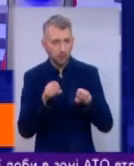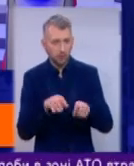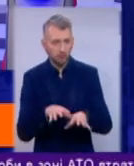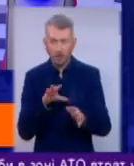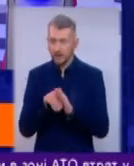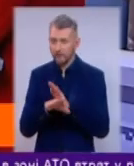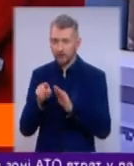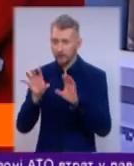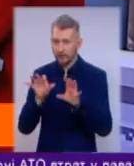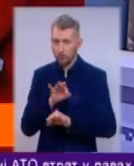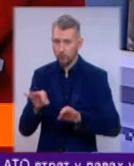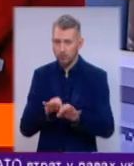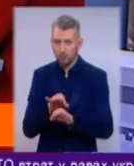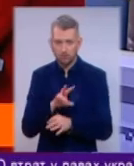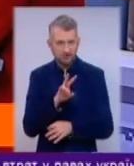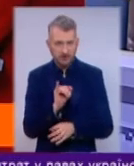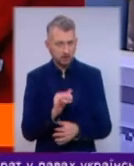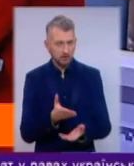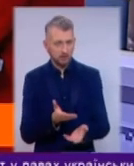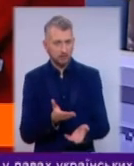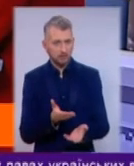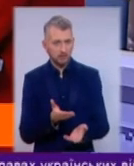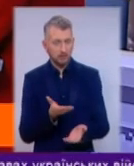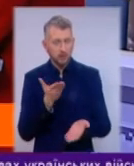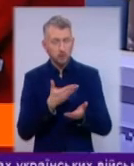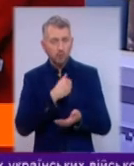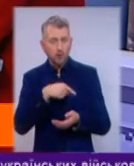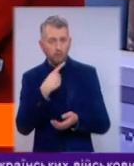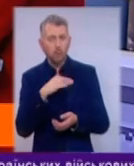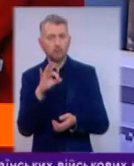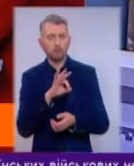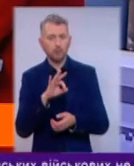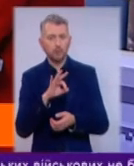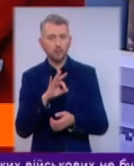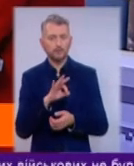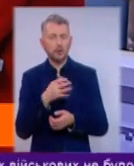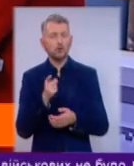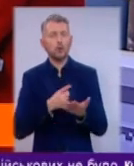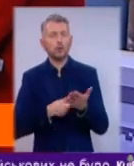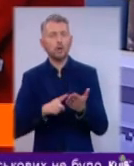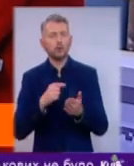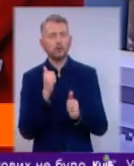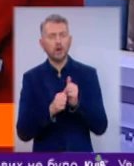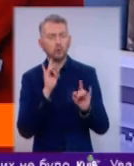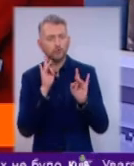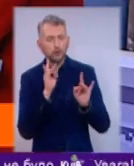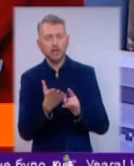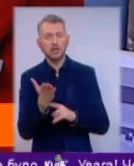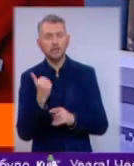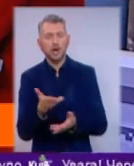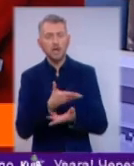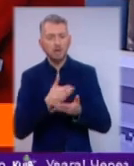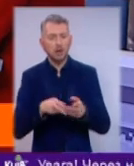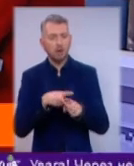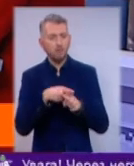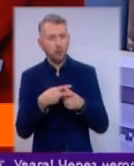внесено в цей законопроект? Ні. Дивіться, якщо ми говоримо про от той аргумент, який часто звучить, що давайте ми